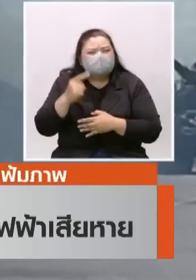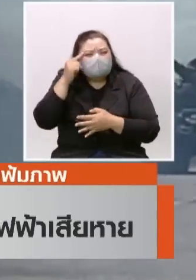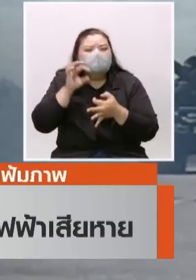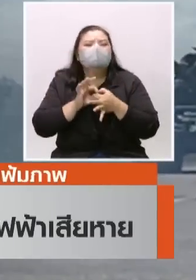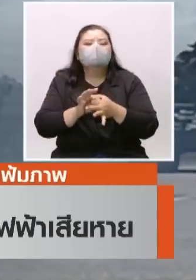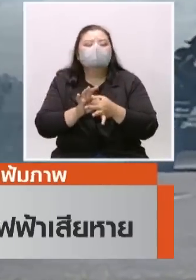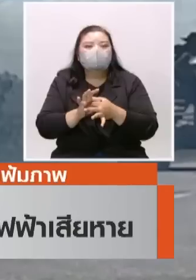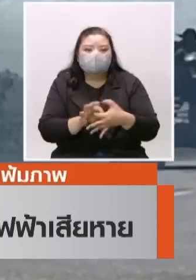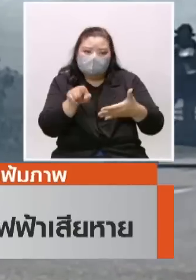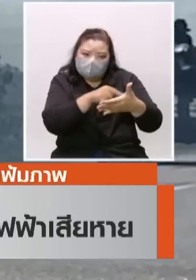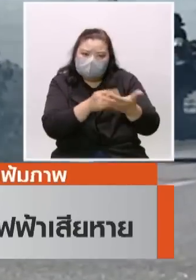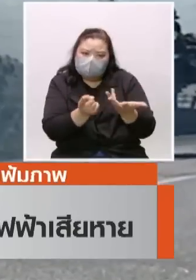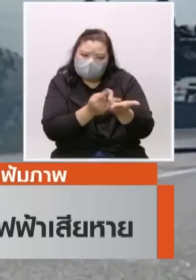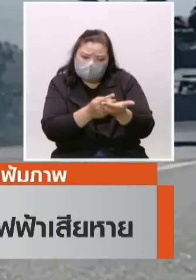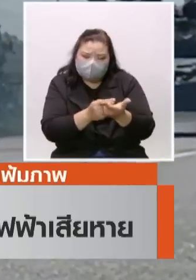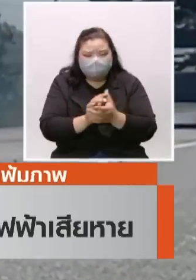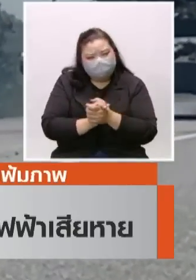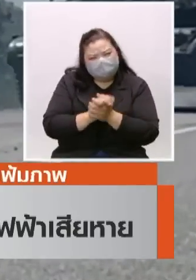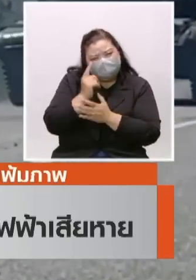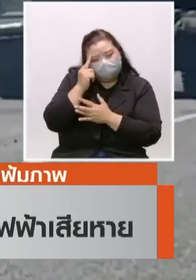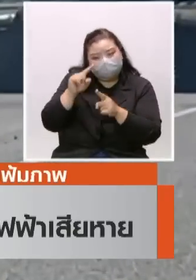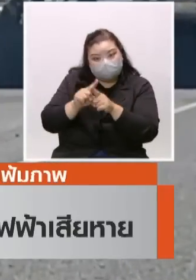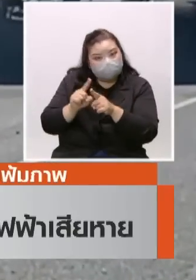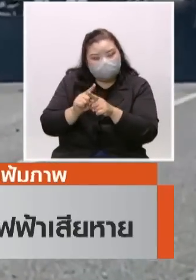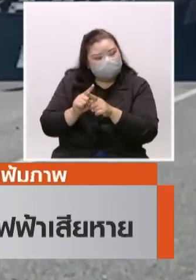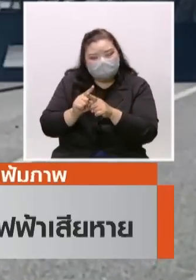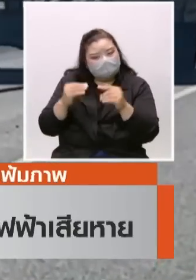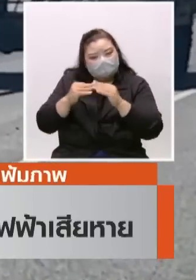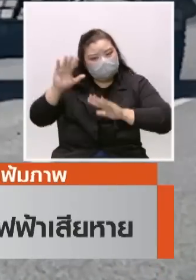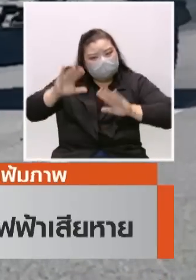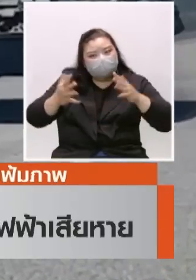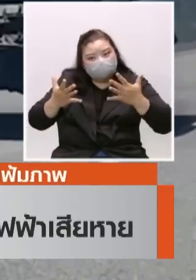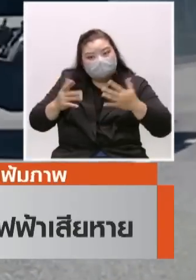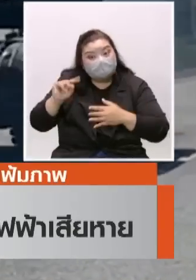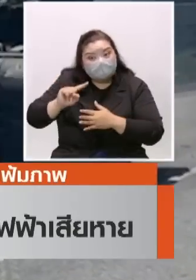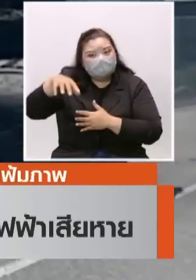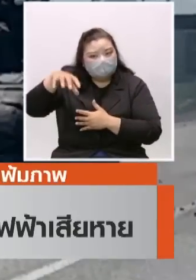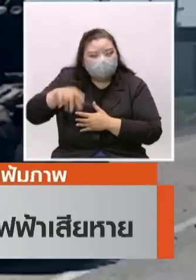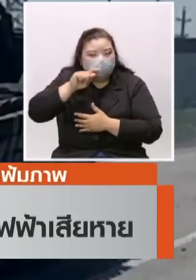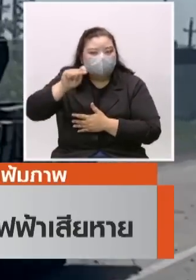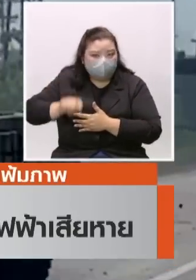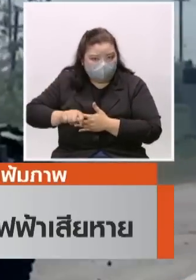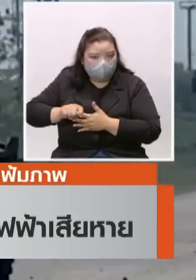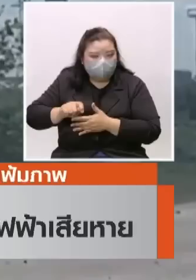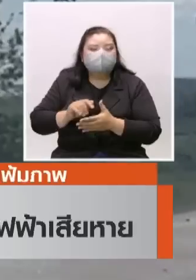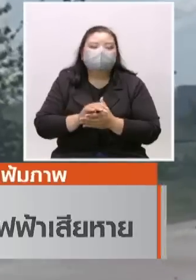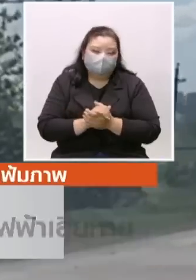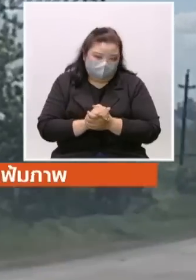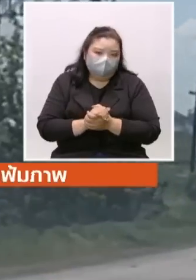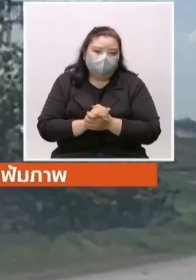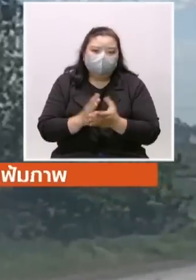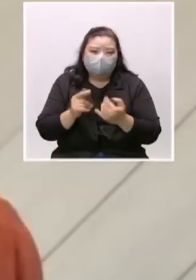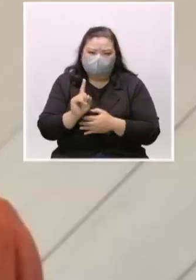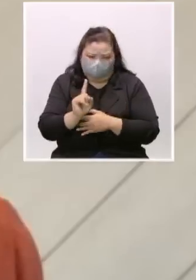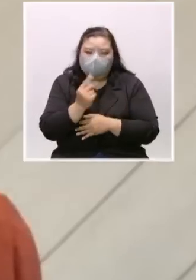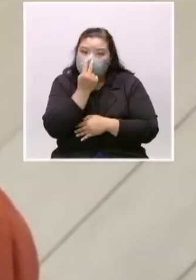วกับการทำประชามติในครั้งนี้เพราเป็การคุบข่างอธิปตายของยู KEVIN ฝวใเมืองเครี weilุณผชมคะต้อง